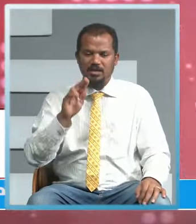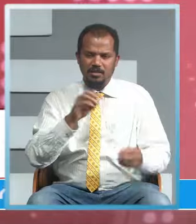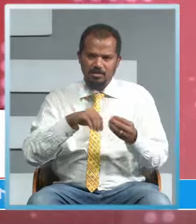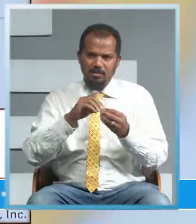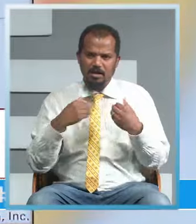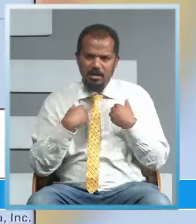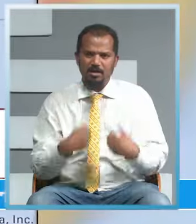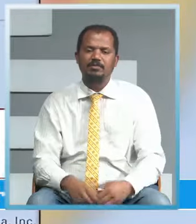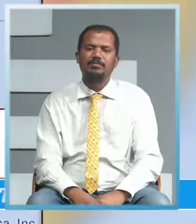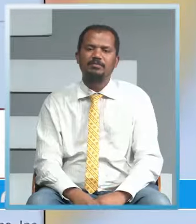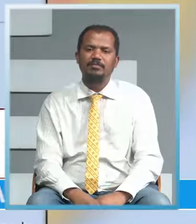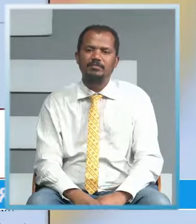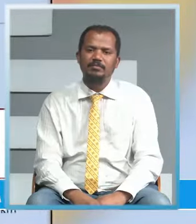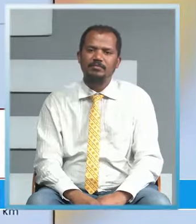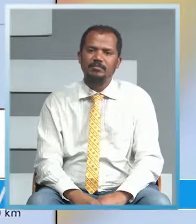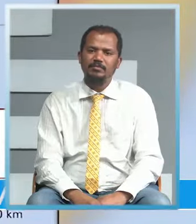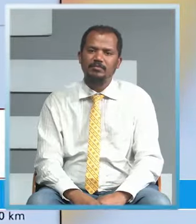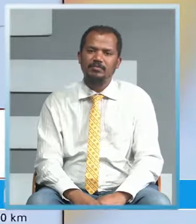አላት።